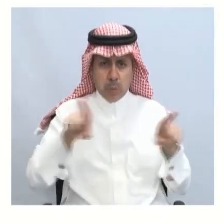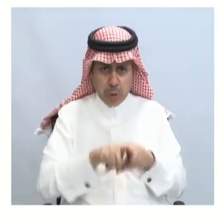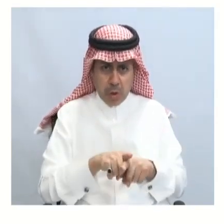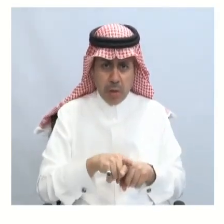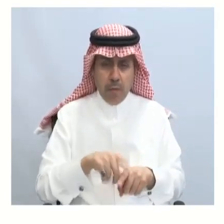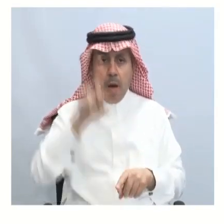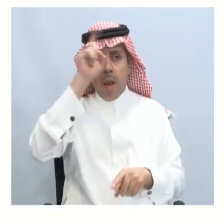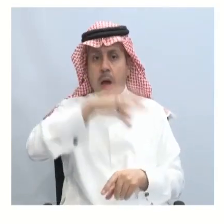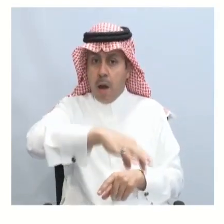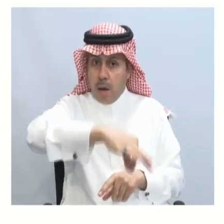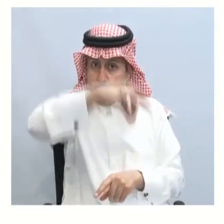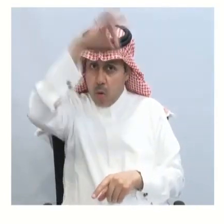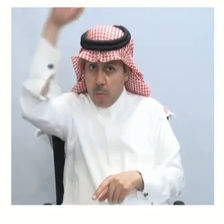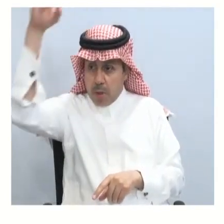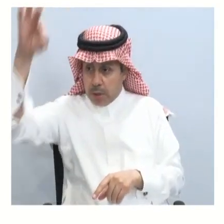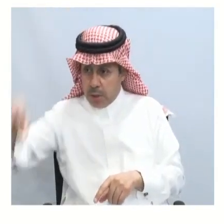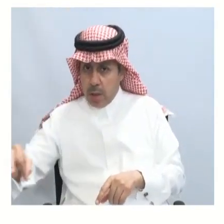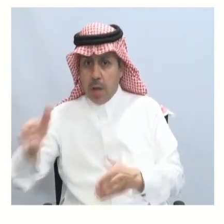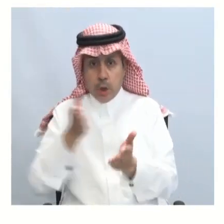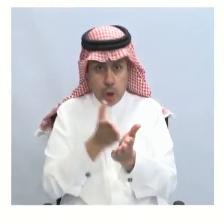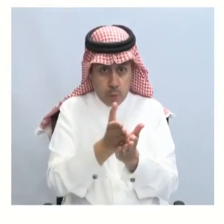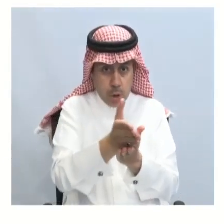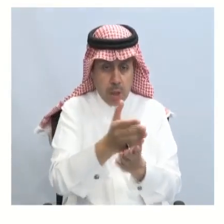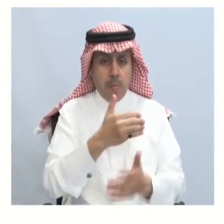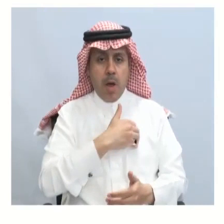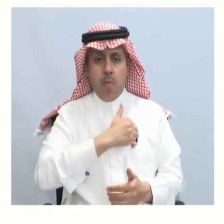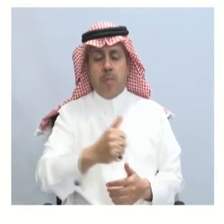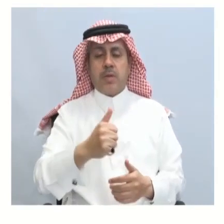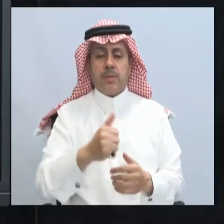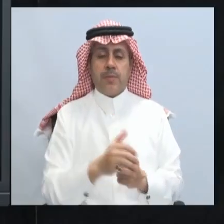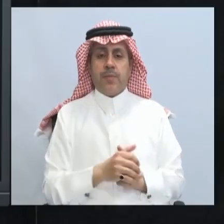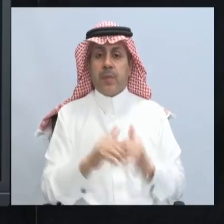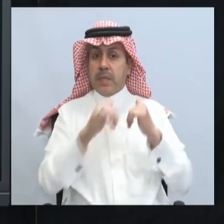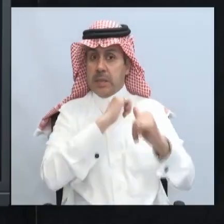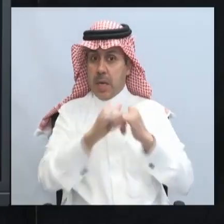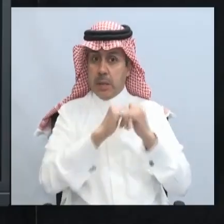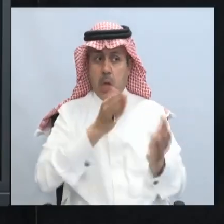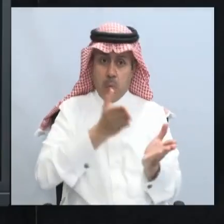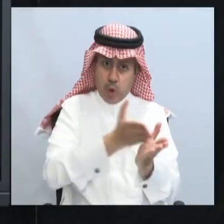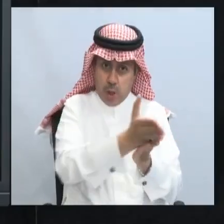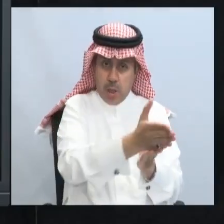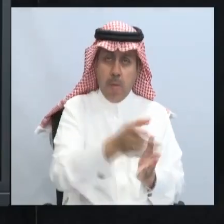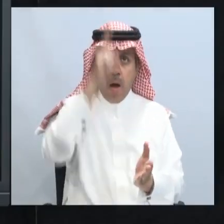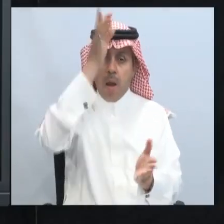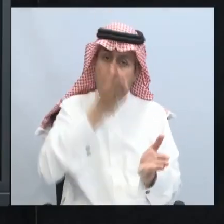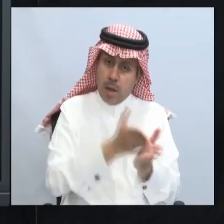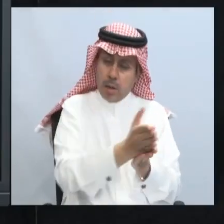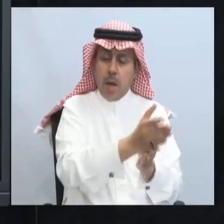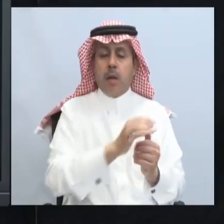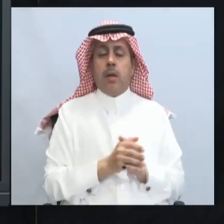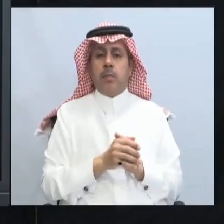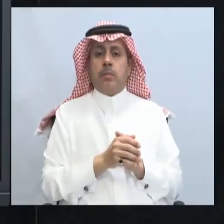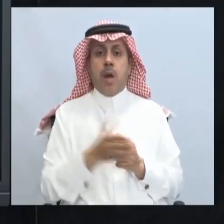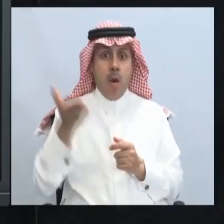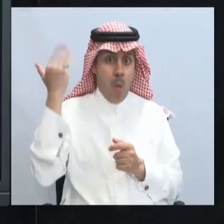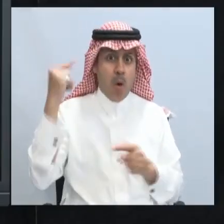منها بان هدانا الى الطريق القويم والسبيل الراشد وهو الاعتصام بالكتاب